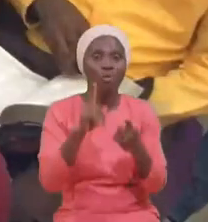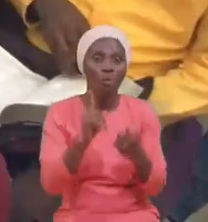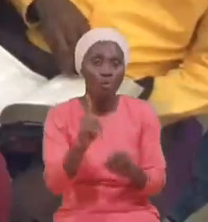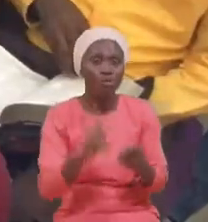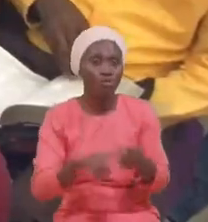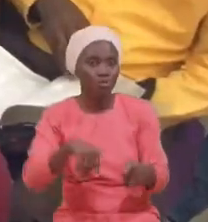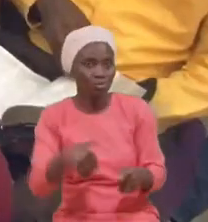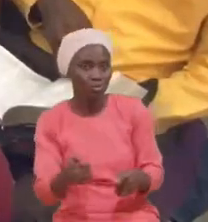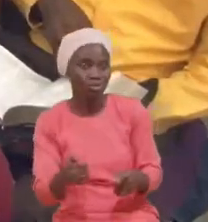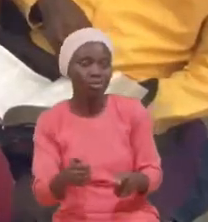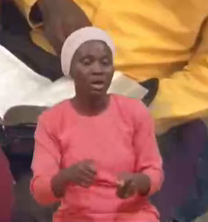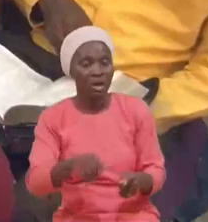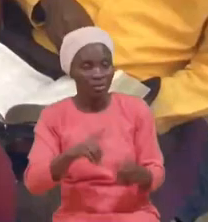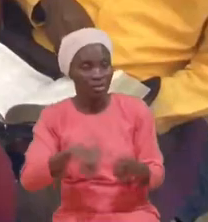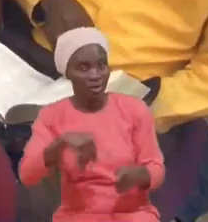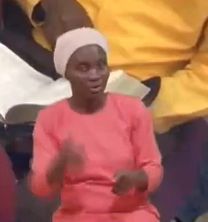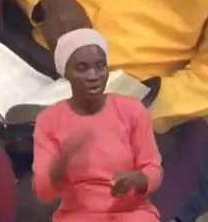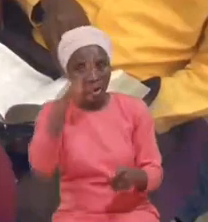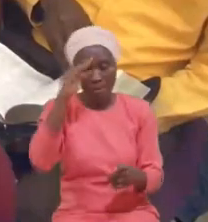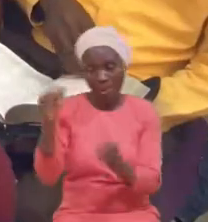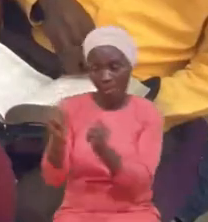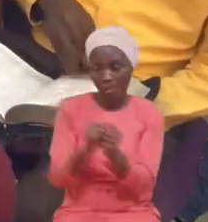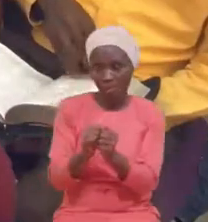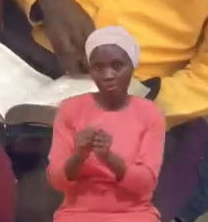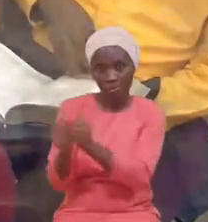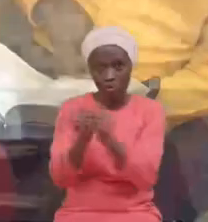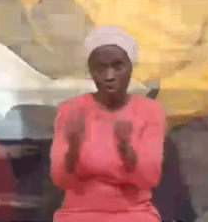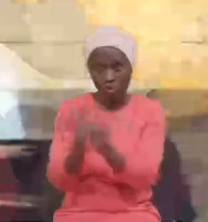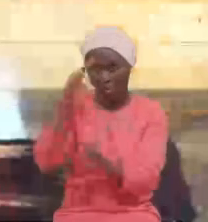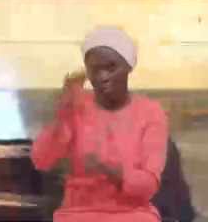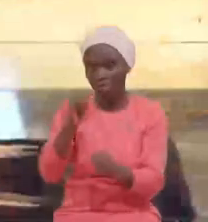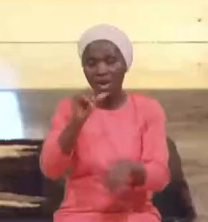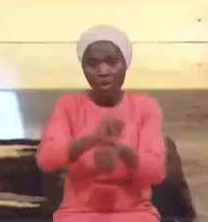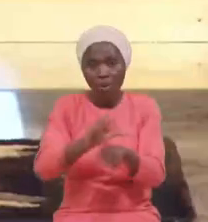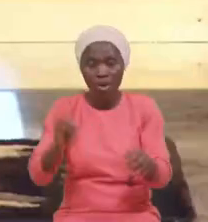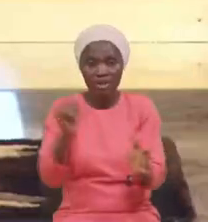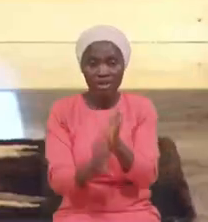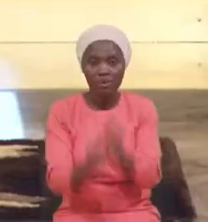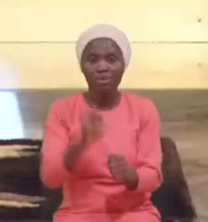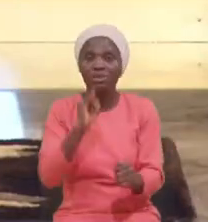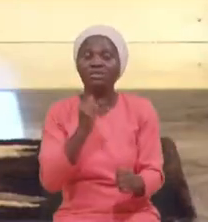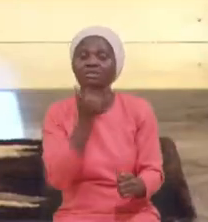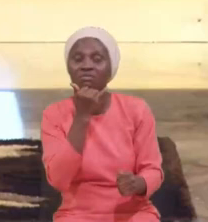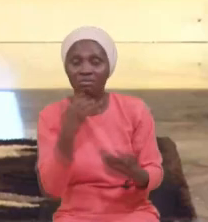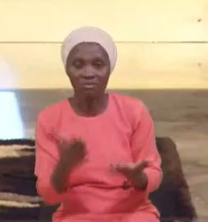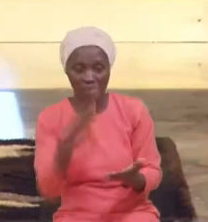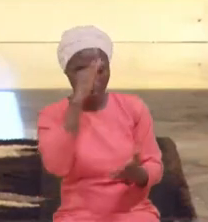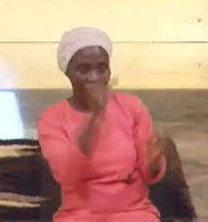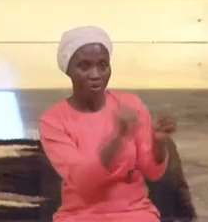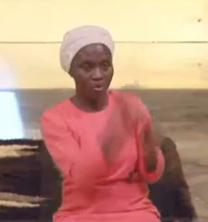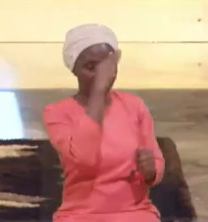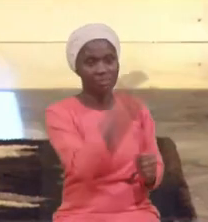désirs les uns pour les autres, commettant homme avec âme, avec homme, des choses